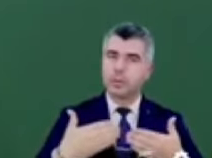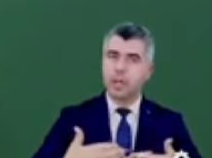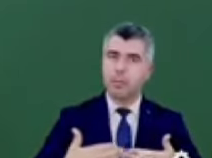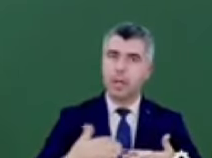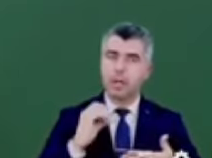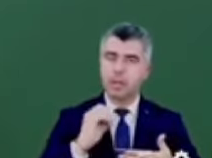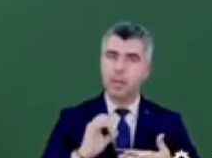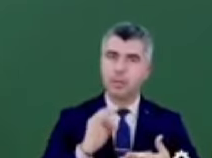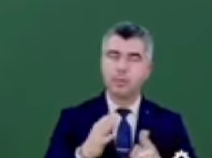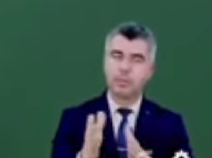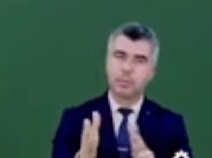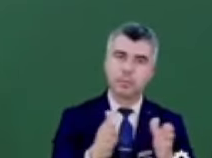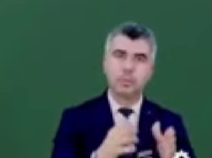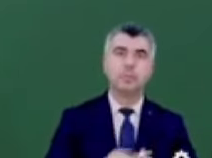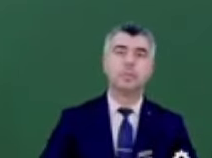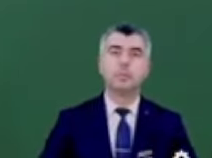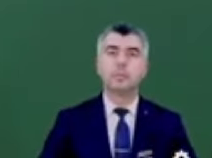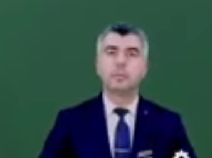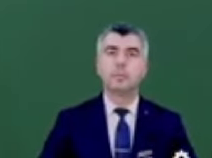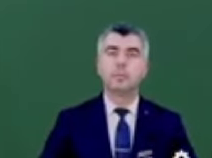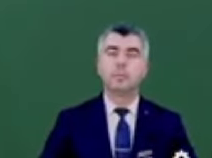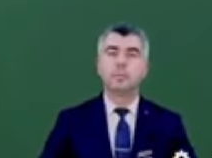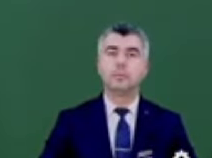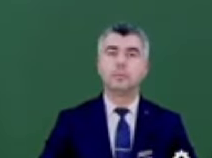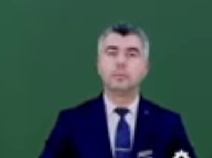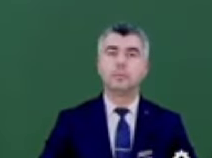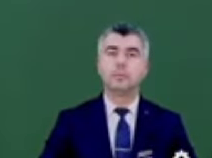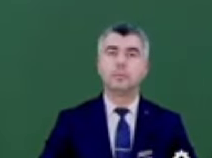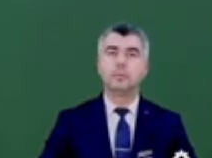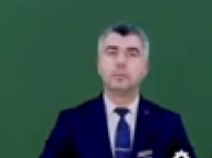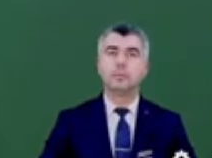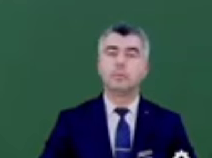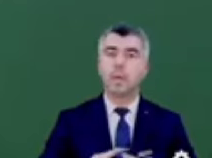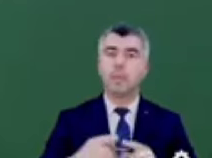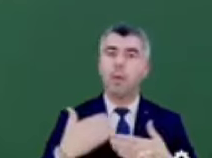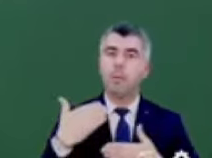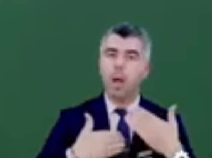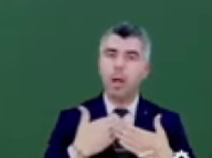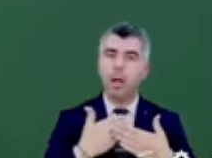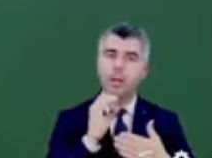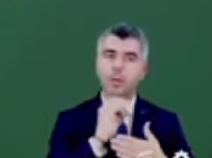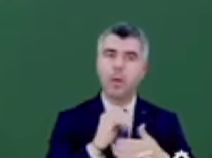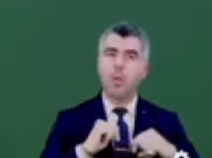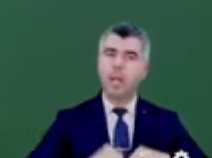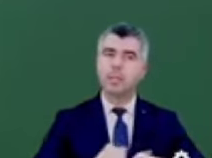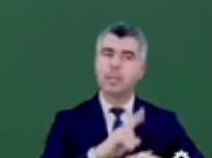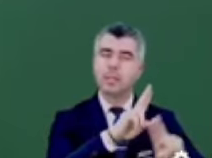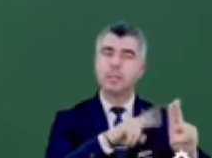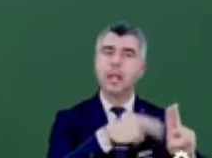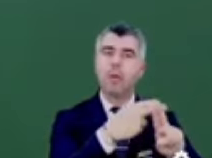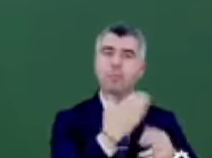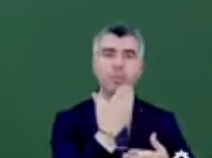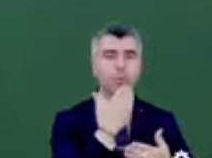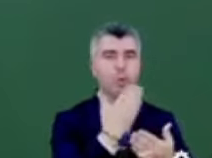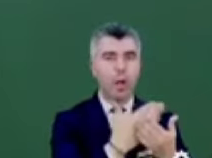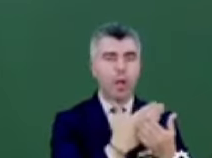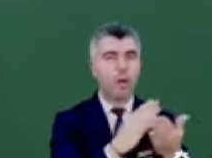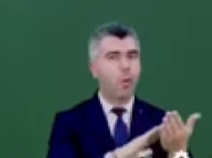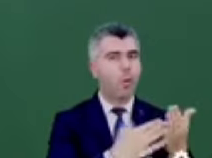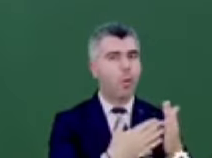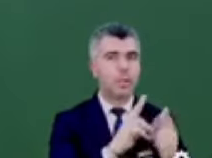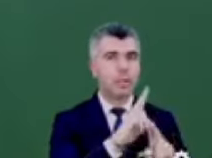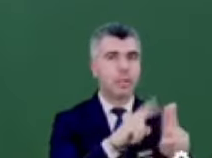بالغرض في هذا السؤال القضايا اللي مرتبطه بالاعاقه طبعا تفضلت السيده الوزيره مشكوره بالاجابه